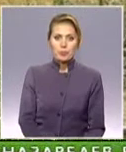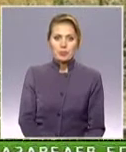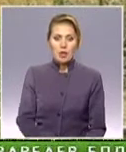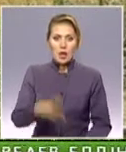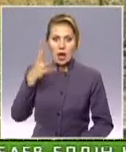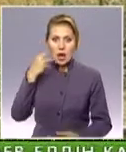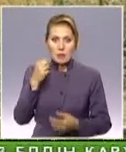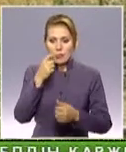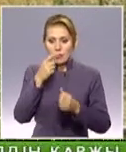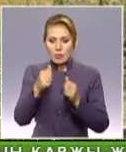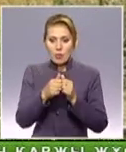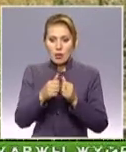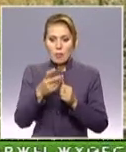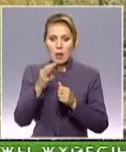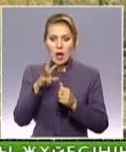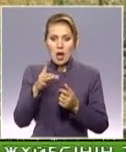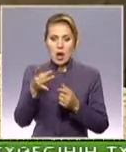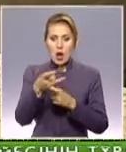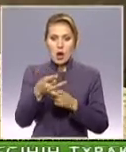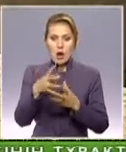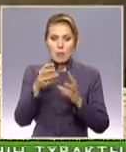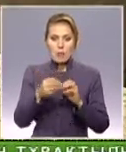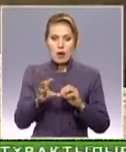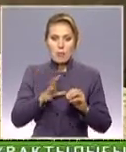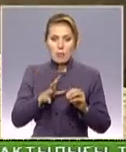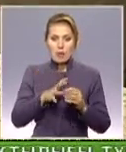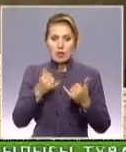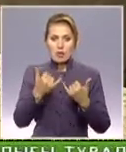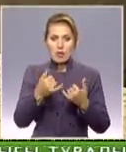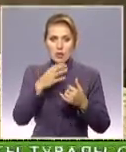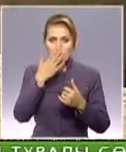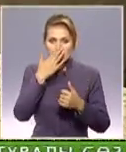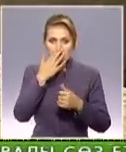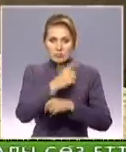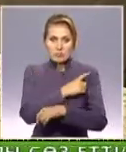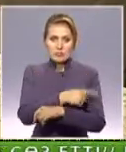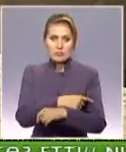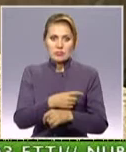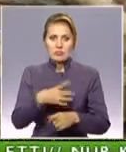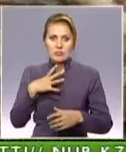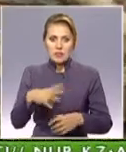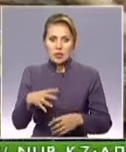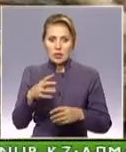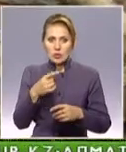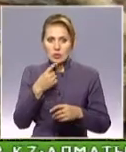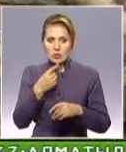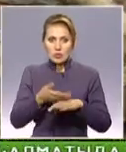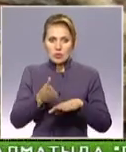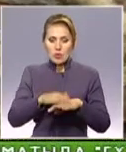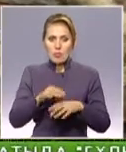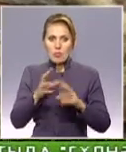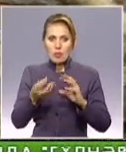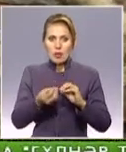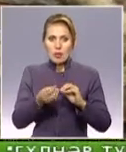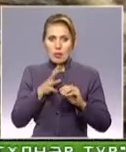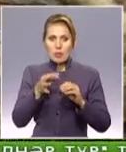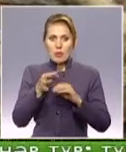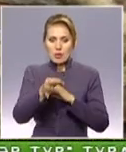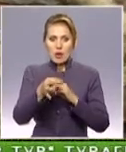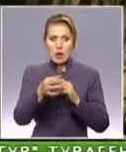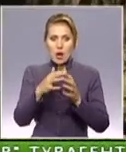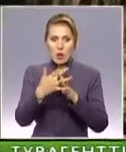Алматыға жуырда ғана қосылған Маяк ауылының тұрғындары қолқанға батқан сасық иістен мезі болуда. Күңірсіген иіс көрші ауылдарға да тарай